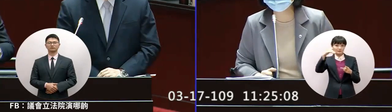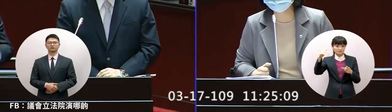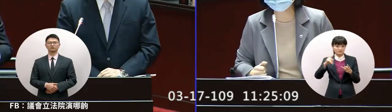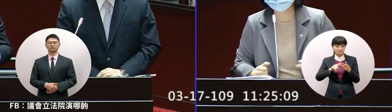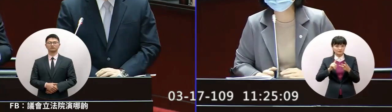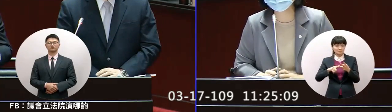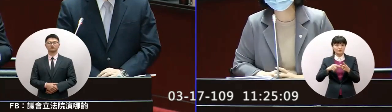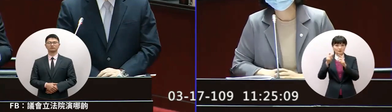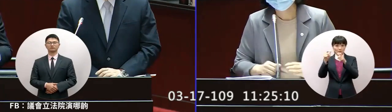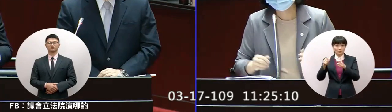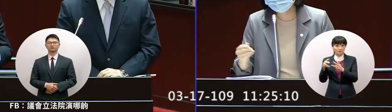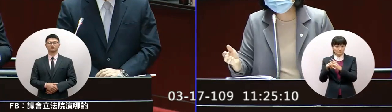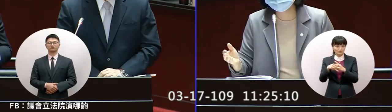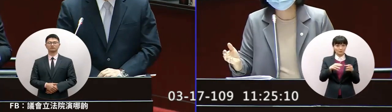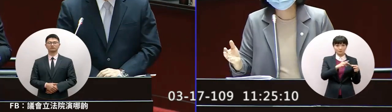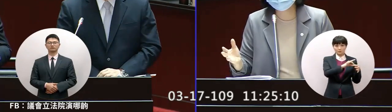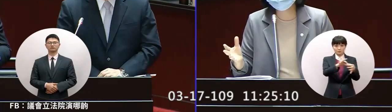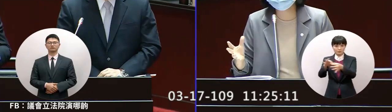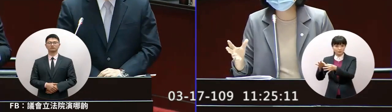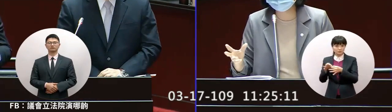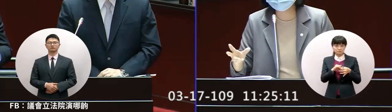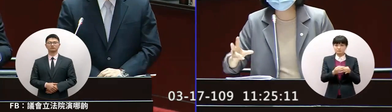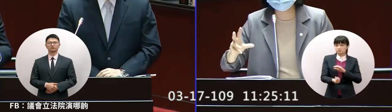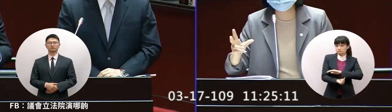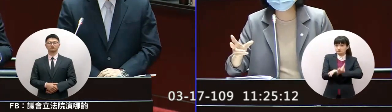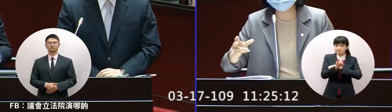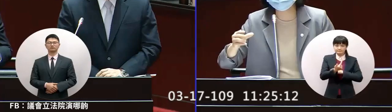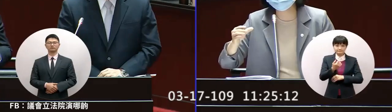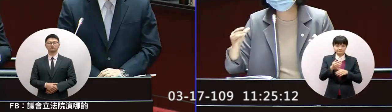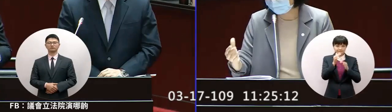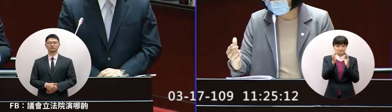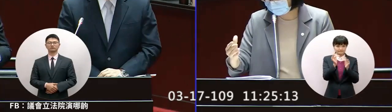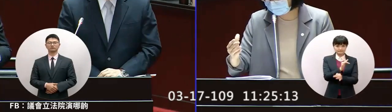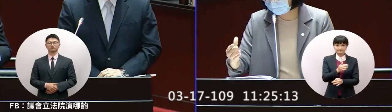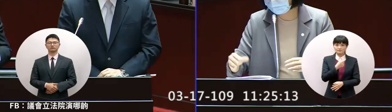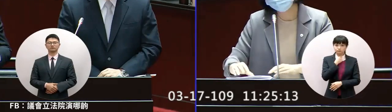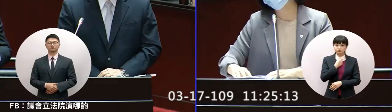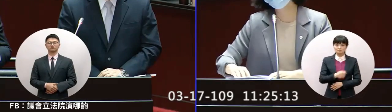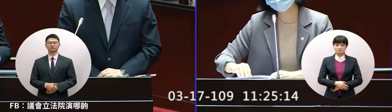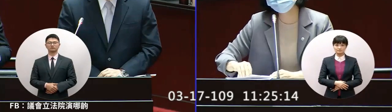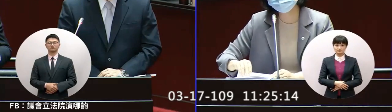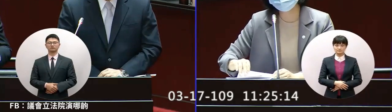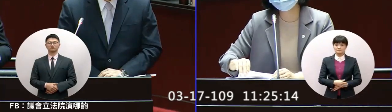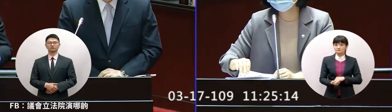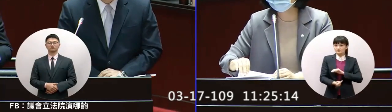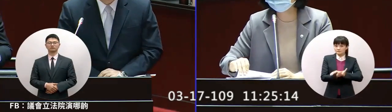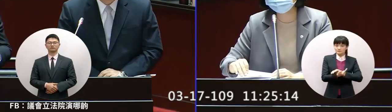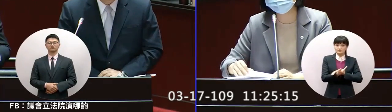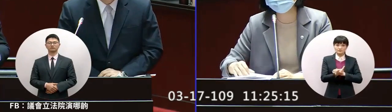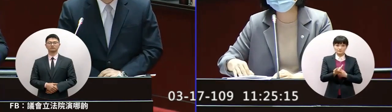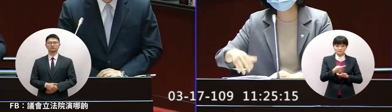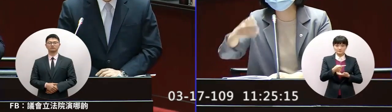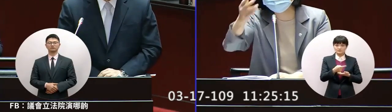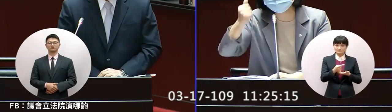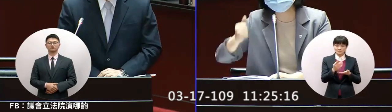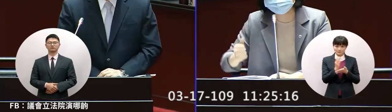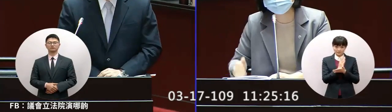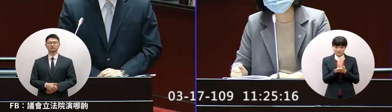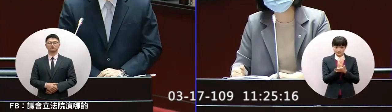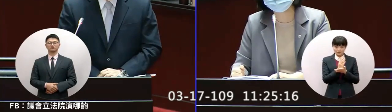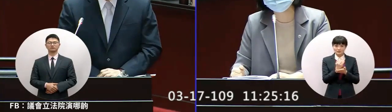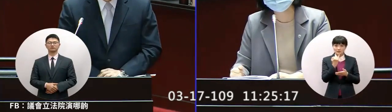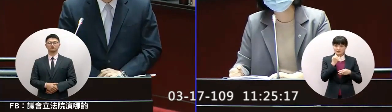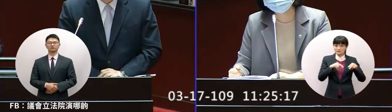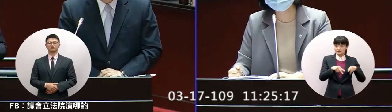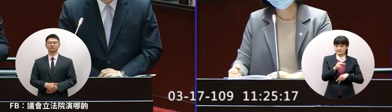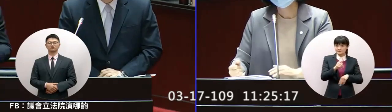这个五股轻轨捷运，一定给我们一个可行性评估的这个核定，应该无真困难。可行性